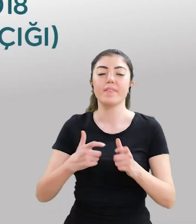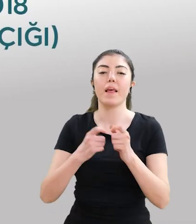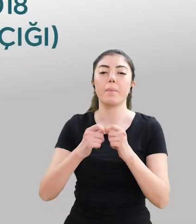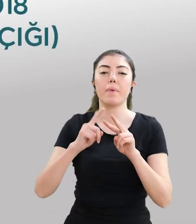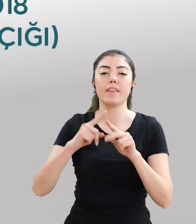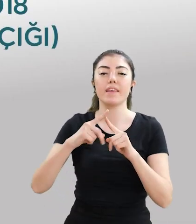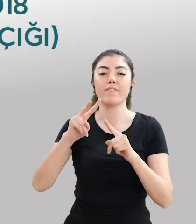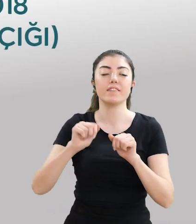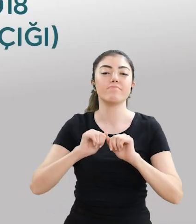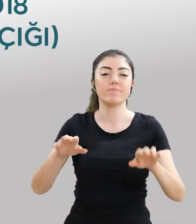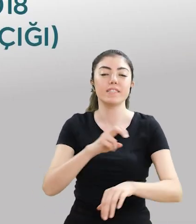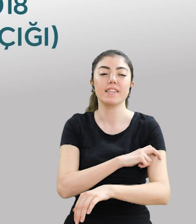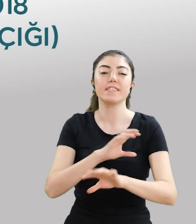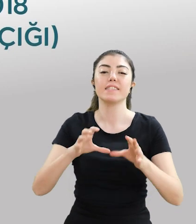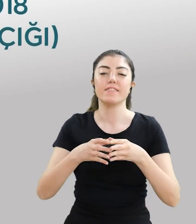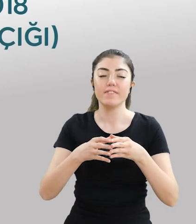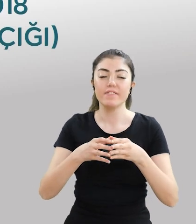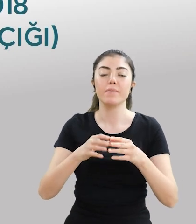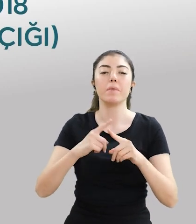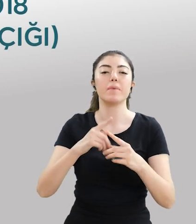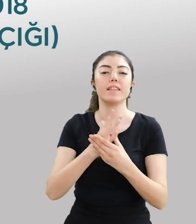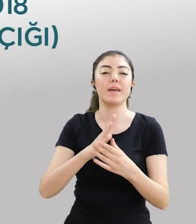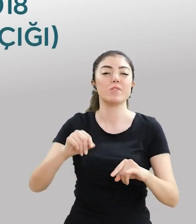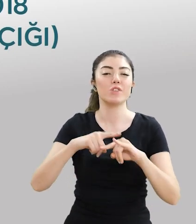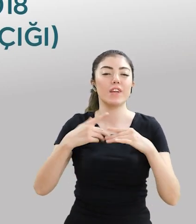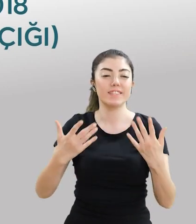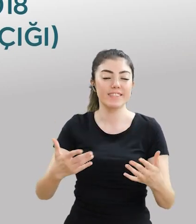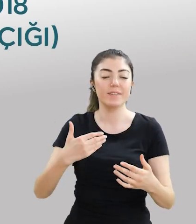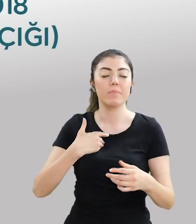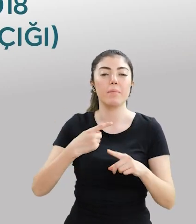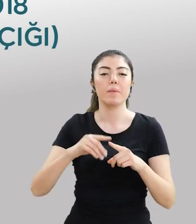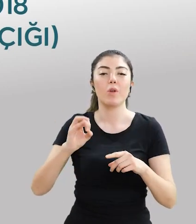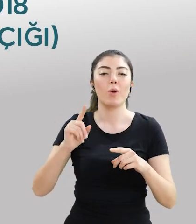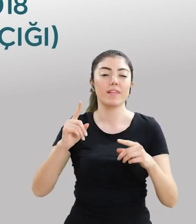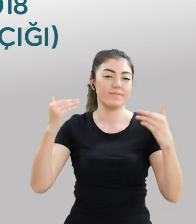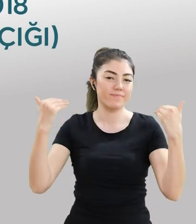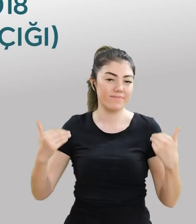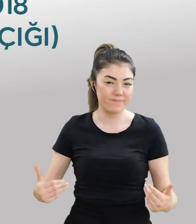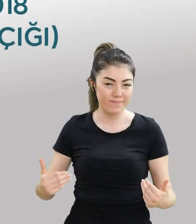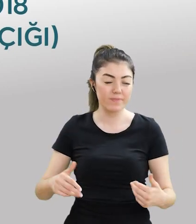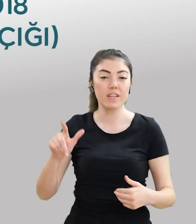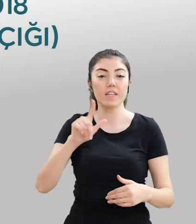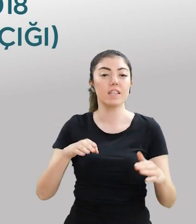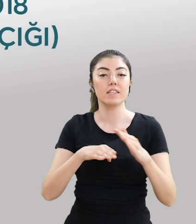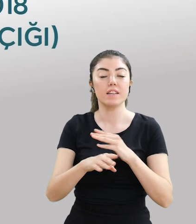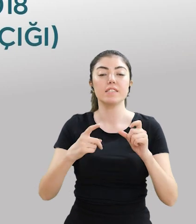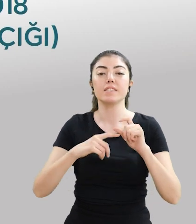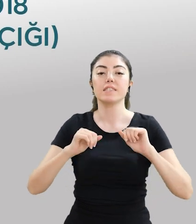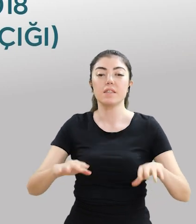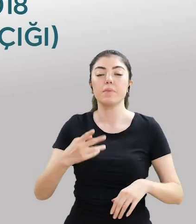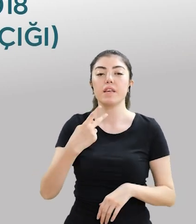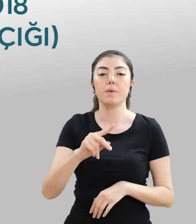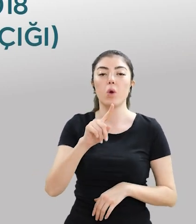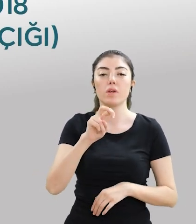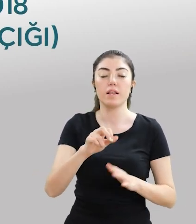Atv'de yayınlanan 8. sınıf matematik dersi hepiniz hoşgeldiniz Ben matematik öğretmenimiz Esra Atmaca Liselere geçiş